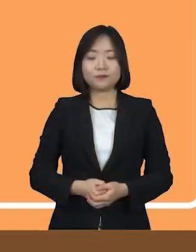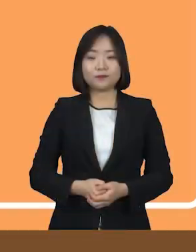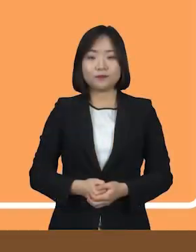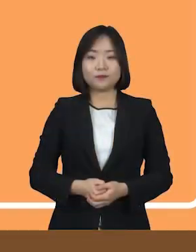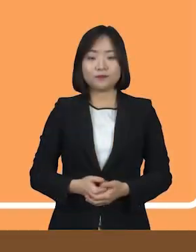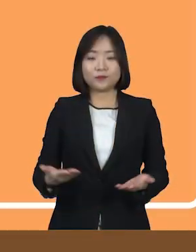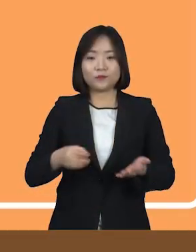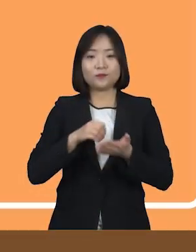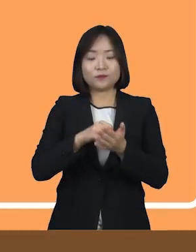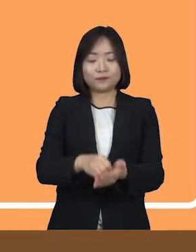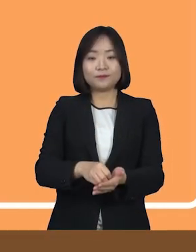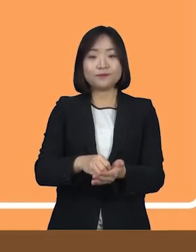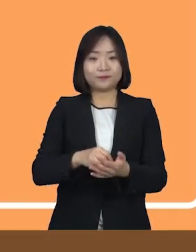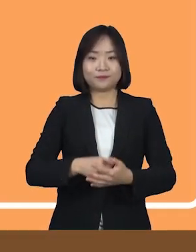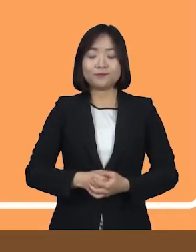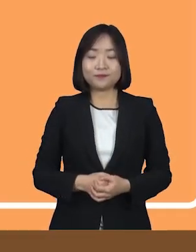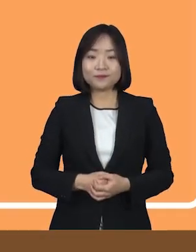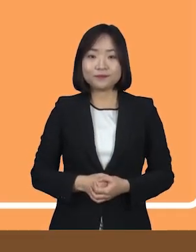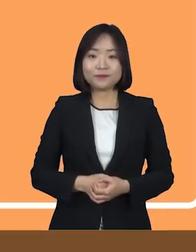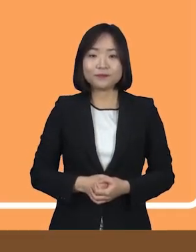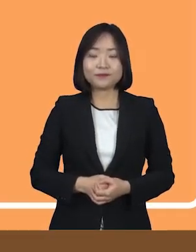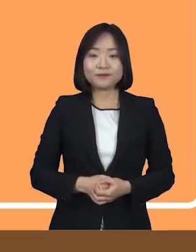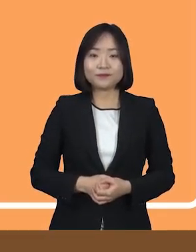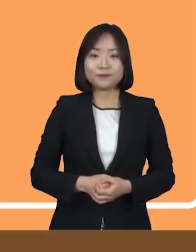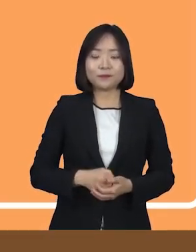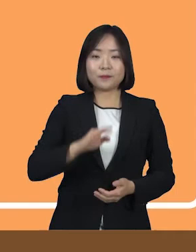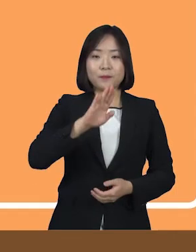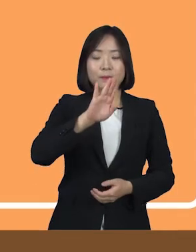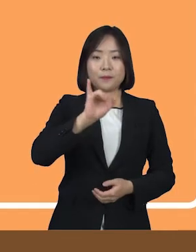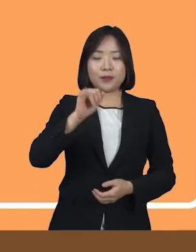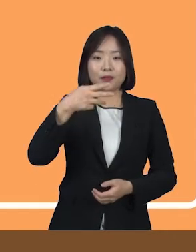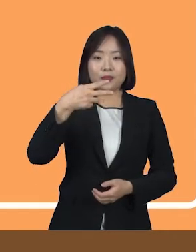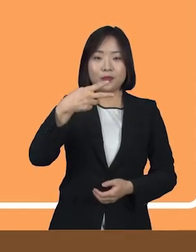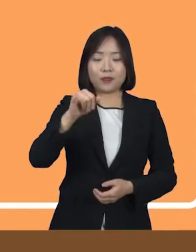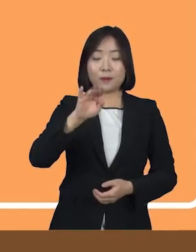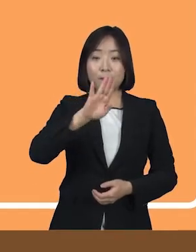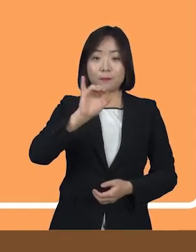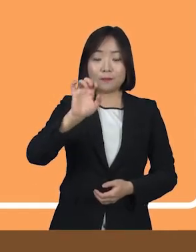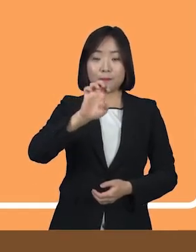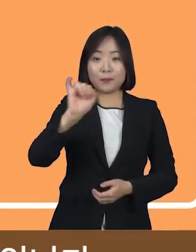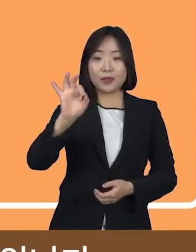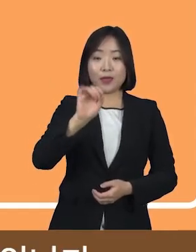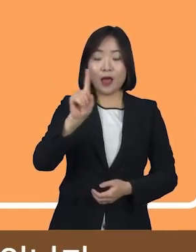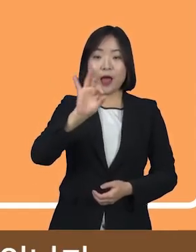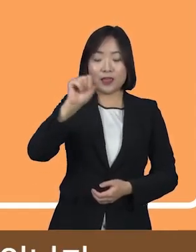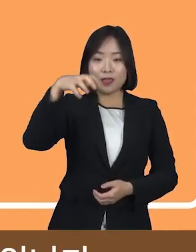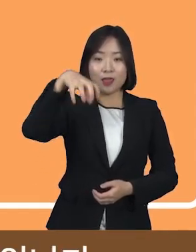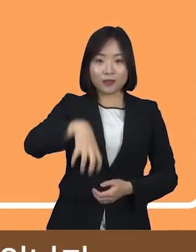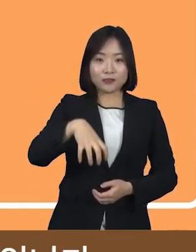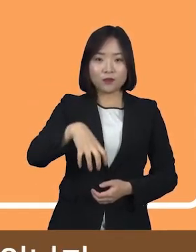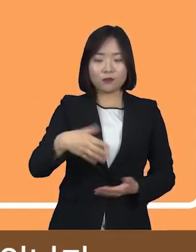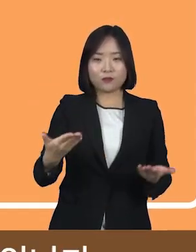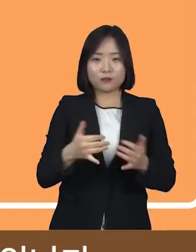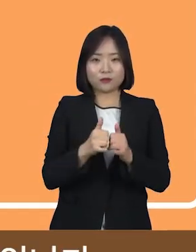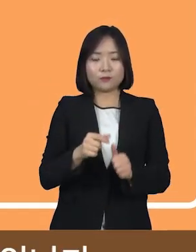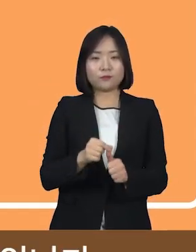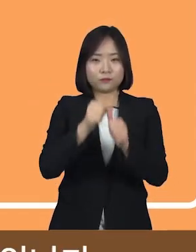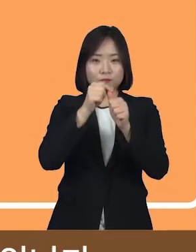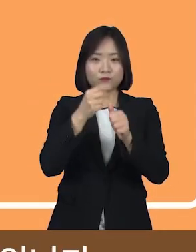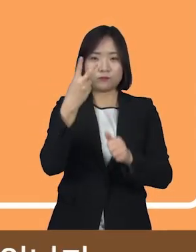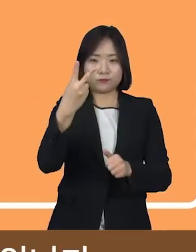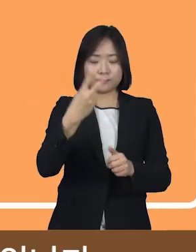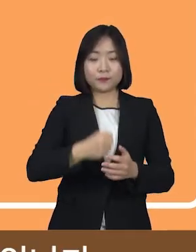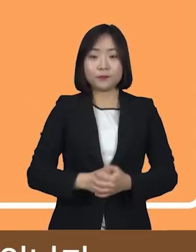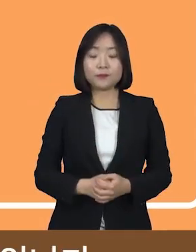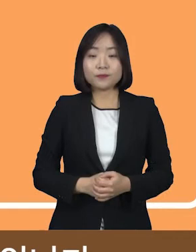취업 정보입니다. BDPI에서 자재 구매 사무원 2명을 모집합니다. 임금은 연봉 3천만 원